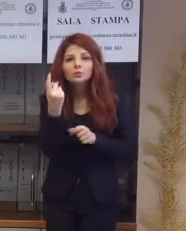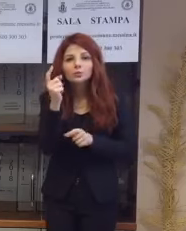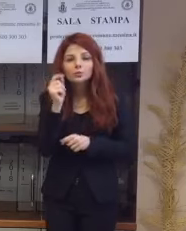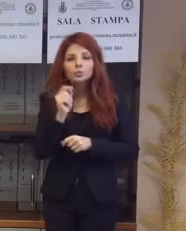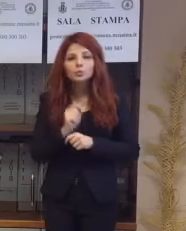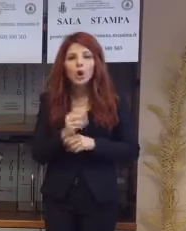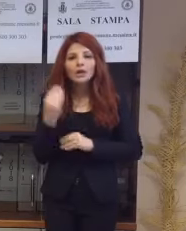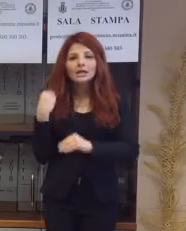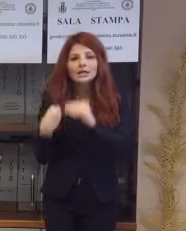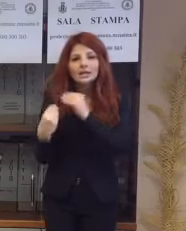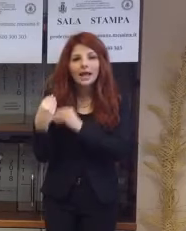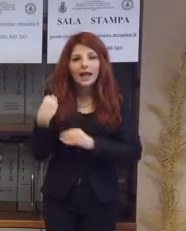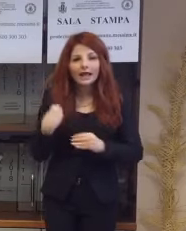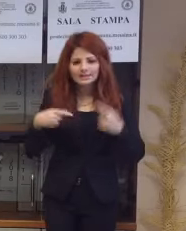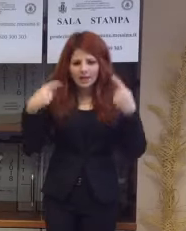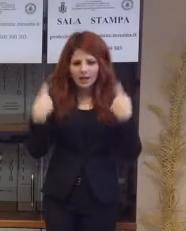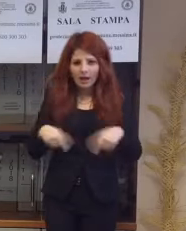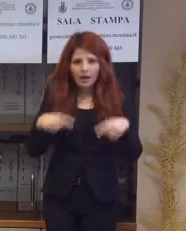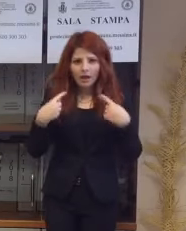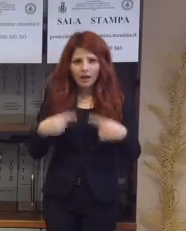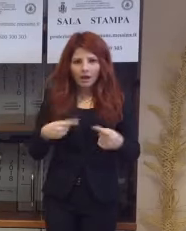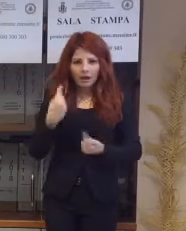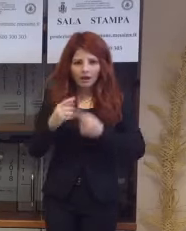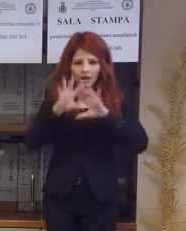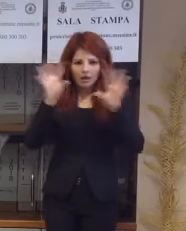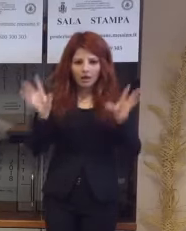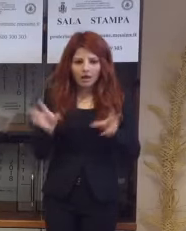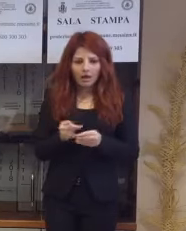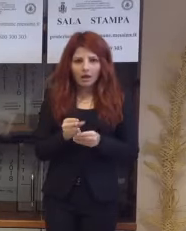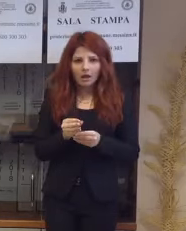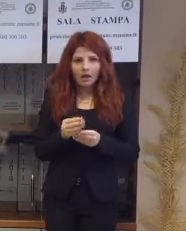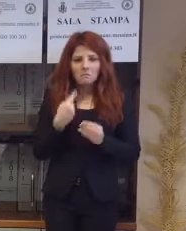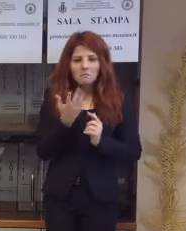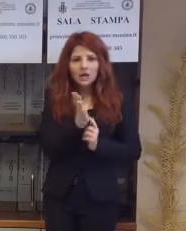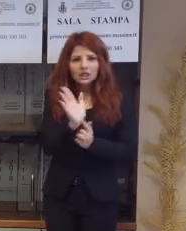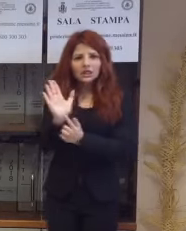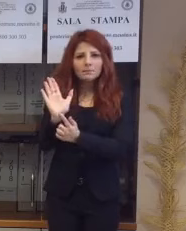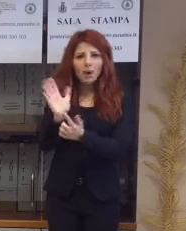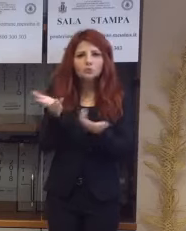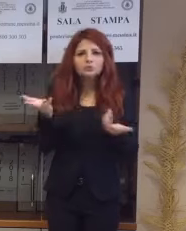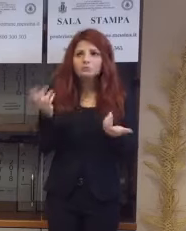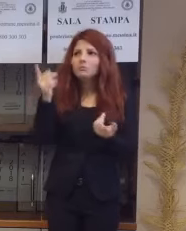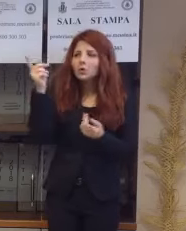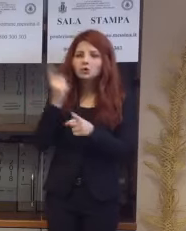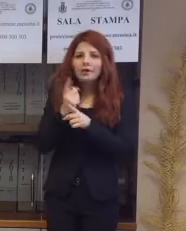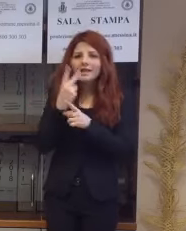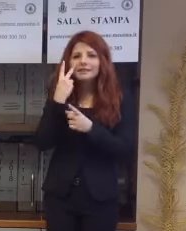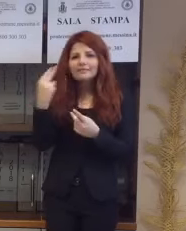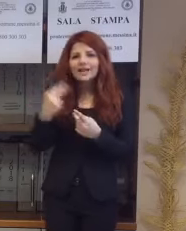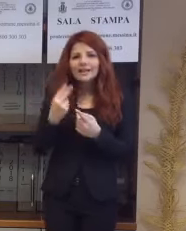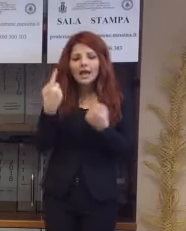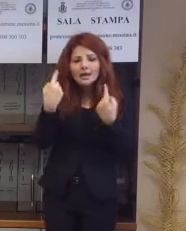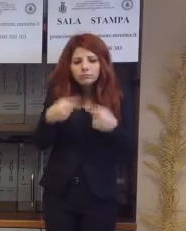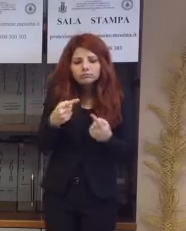essere valutato, non su altro, su questi fatti. E allora ribadisco: